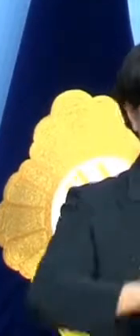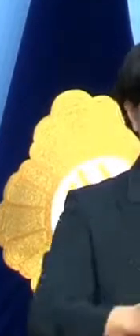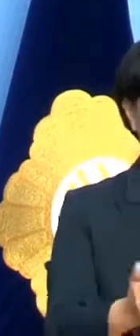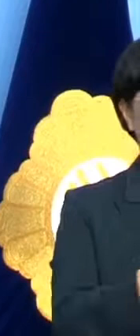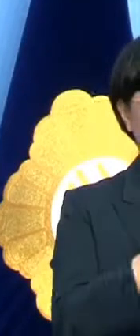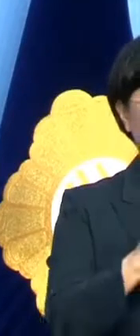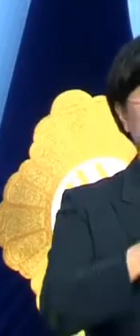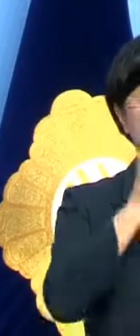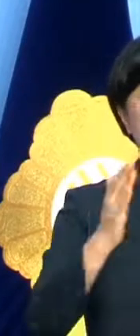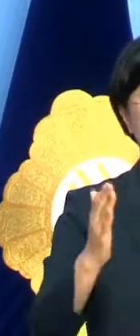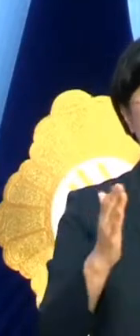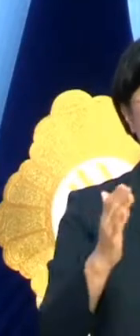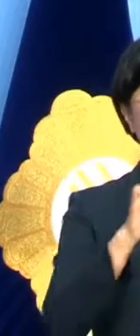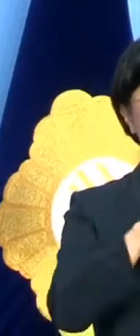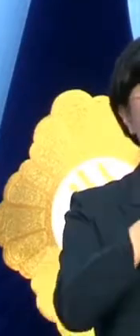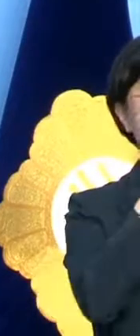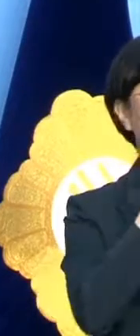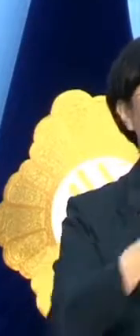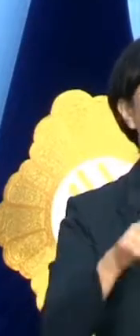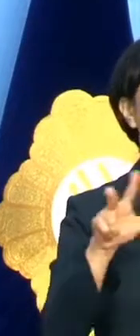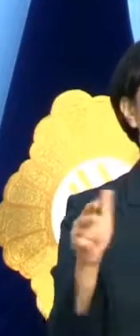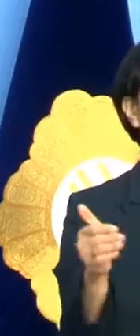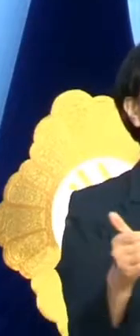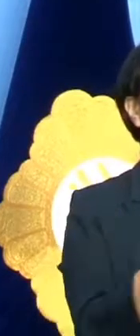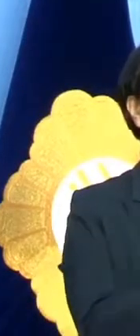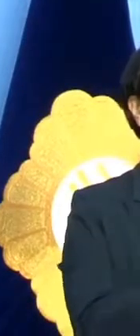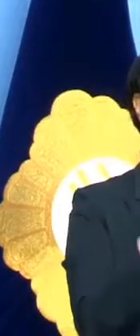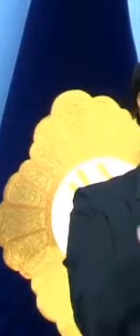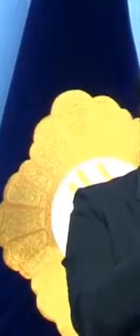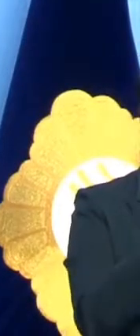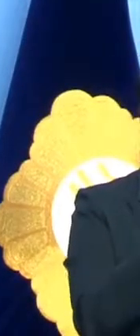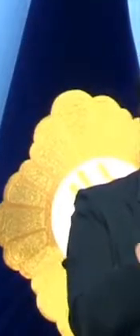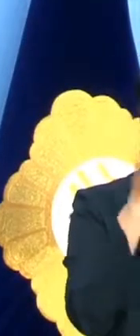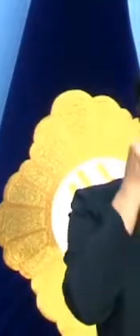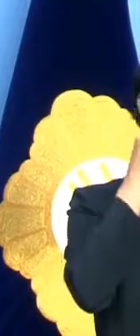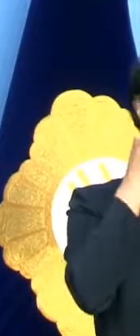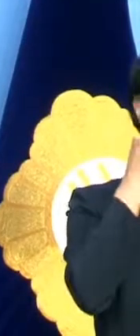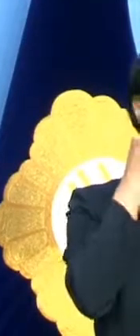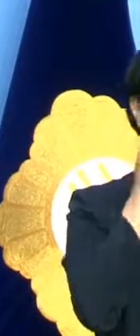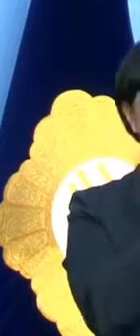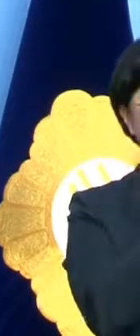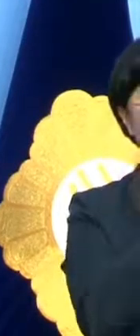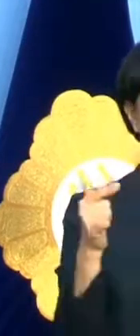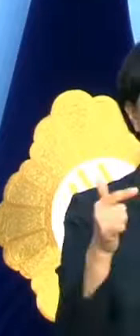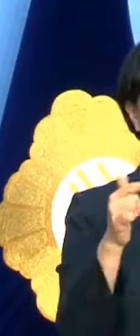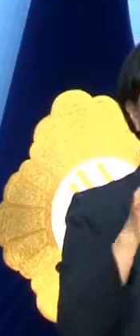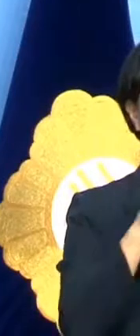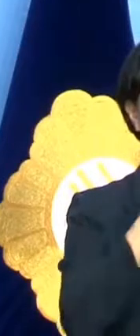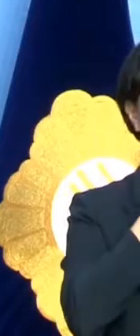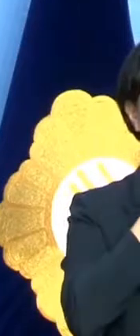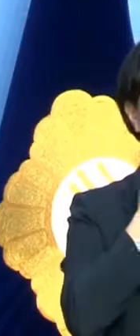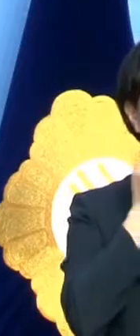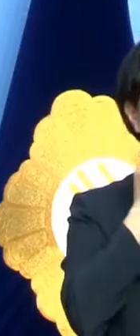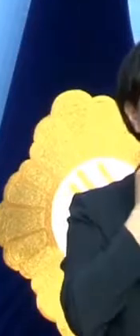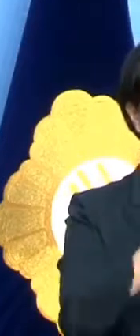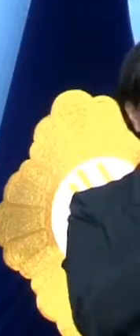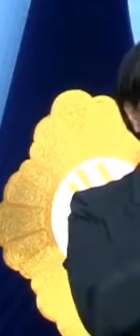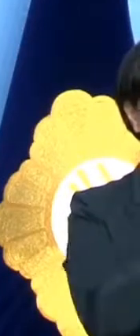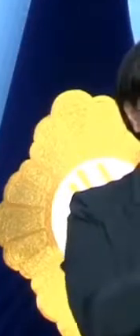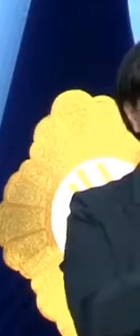산림 피해는 이현재 제대로 집계를 할 수 없을 만큼 참으로 크고 또